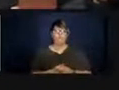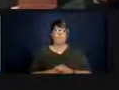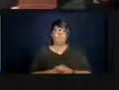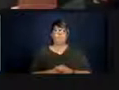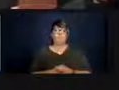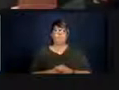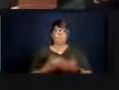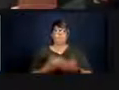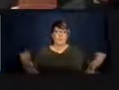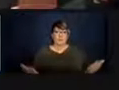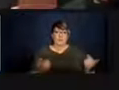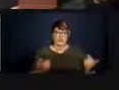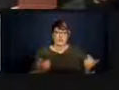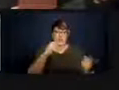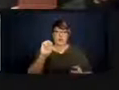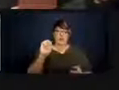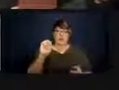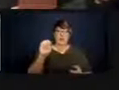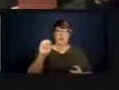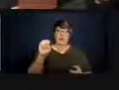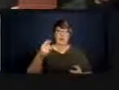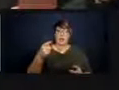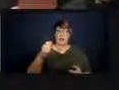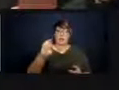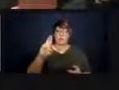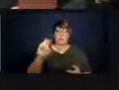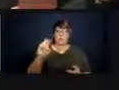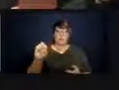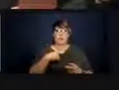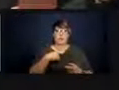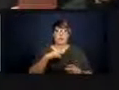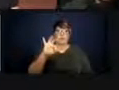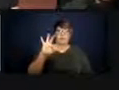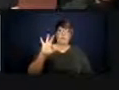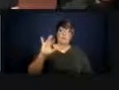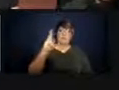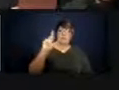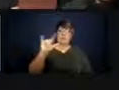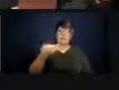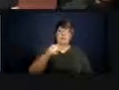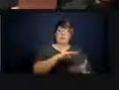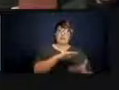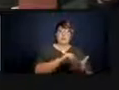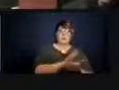بإعطائهم هذه الفرصة. فإذا هذه هي المسارات، لدينا